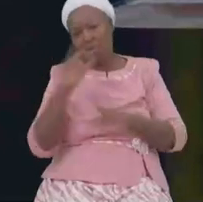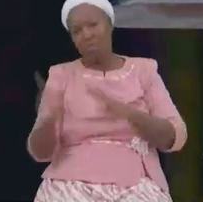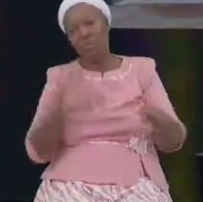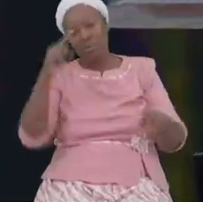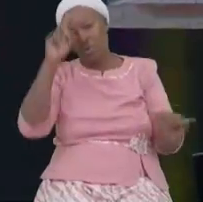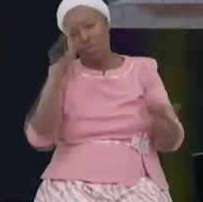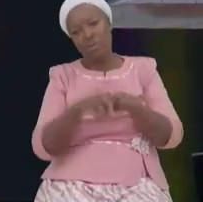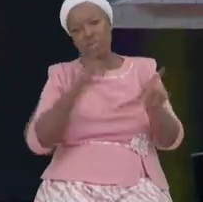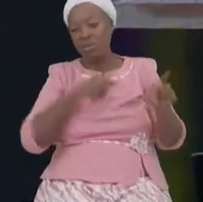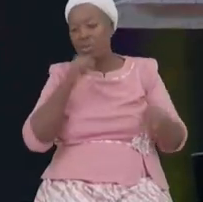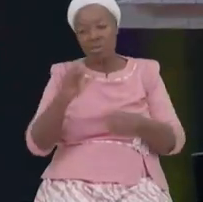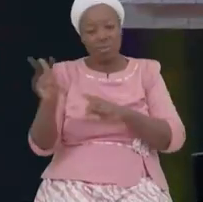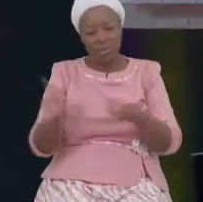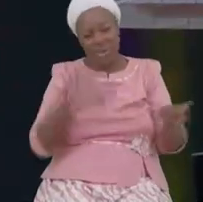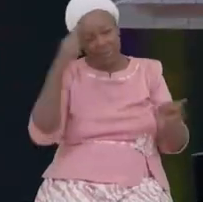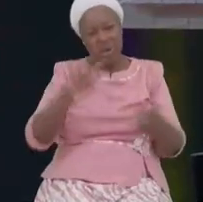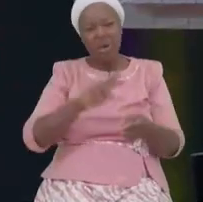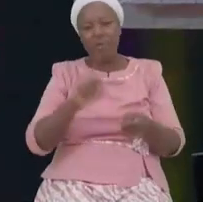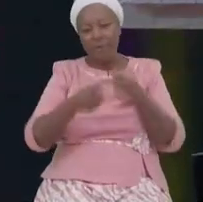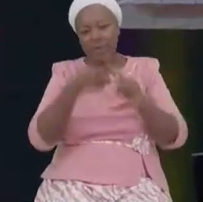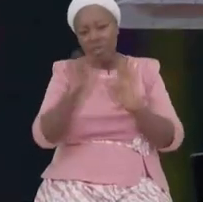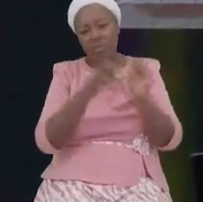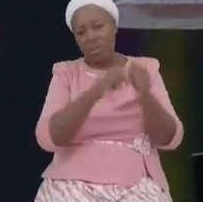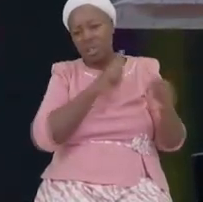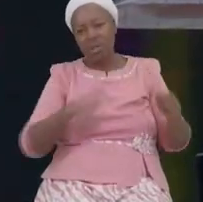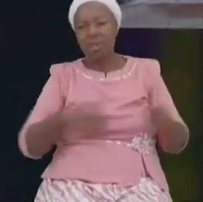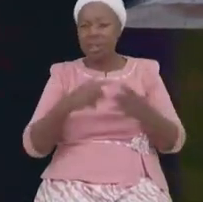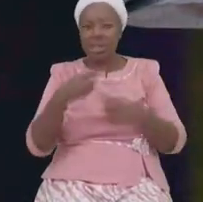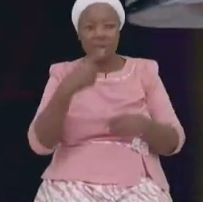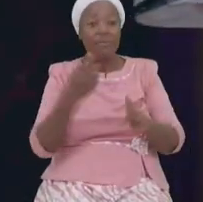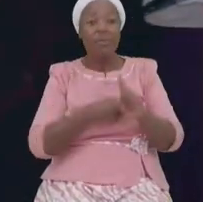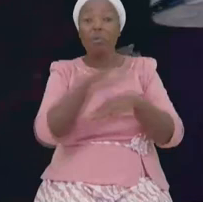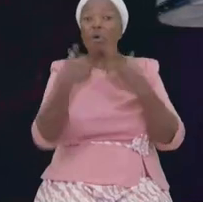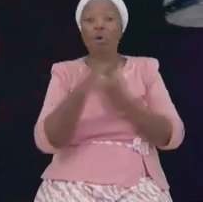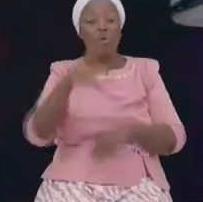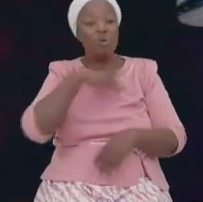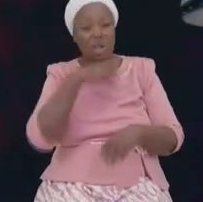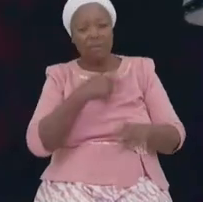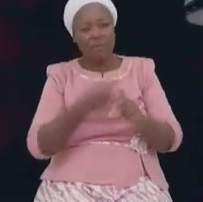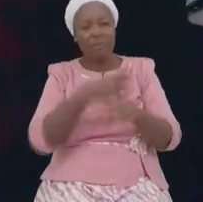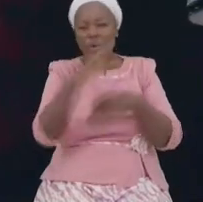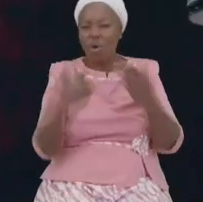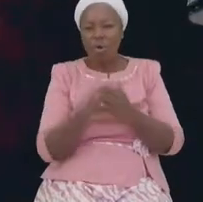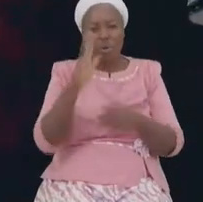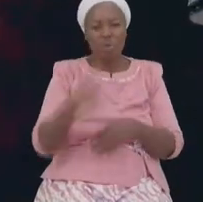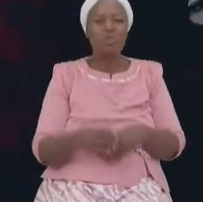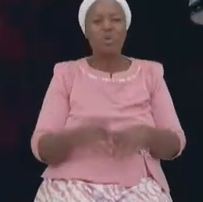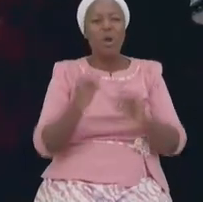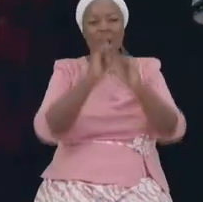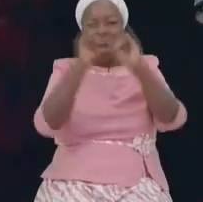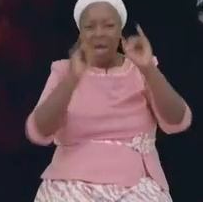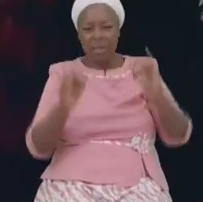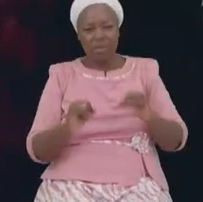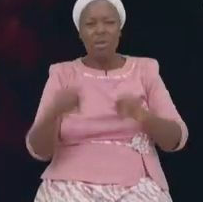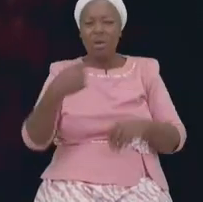n'es pas prêt pour la relation avec le Seigneur. Et il dit, je vous purifierai de toutes vos souillures et de toutes vos idoles. Je